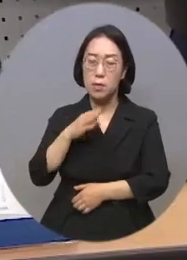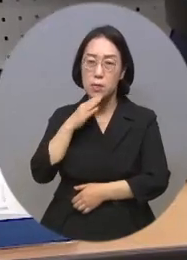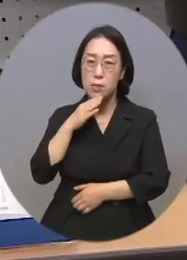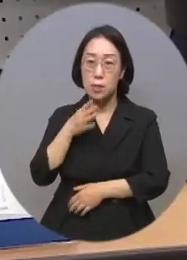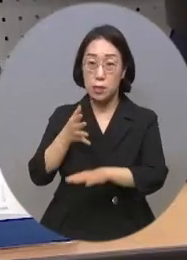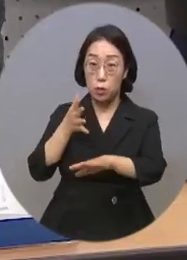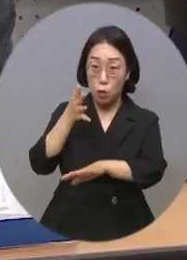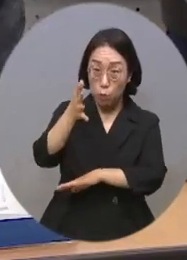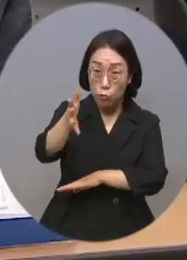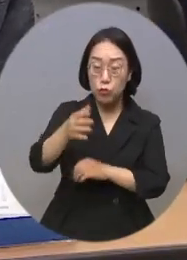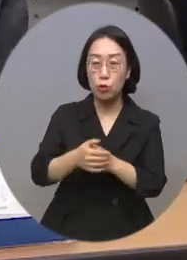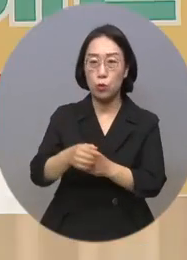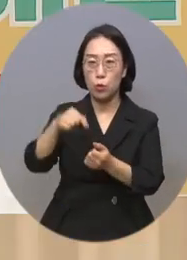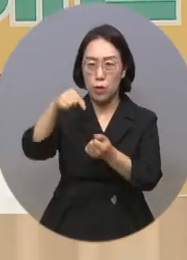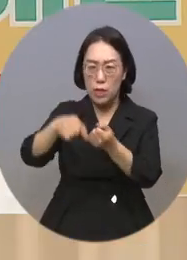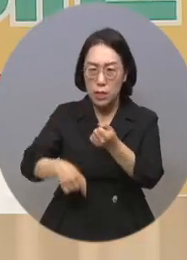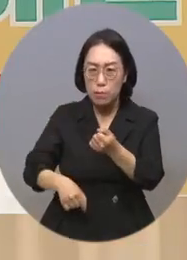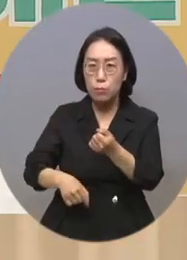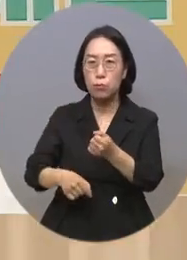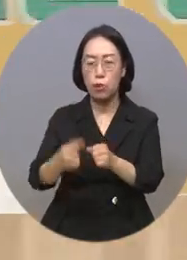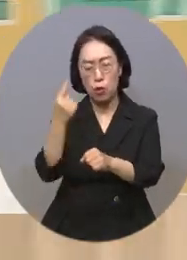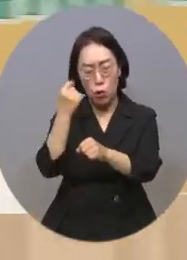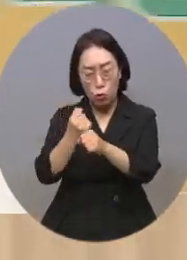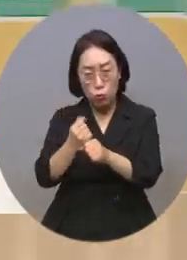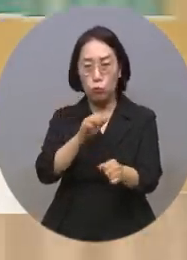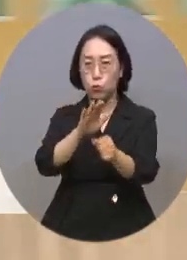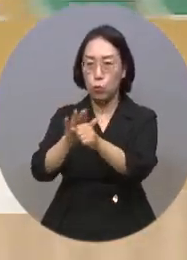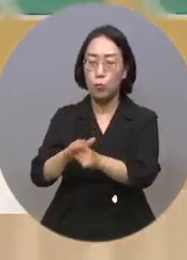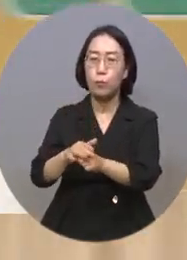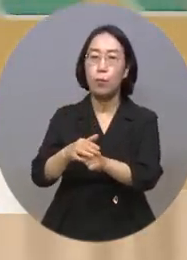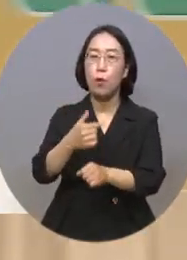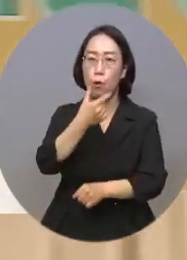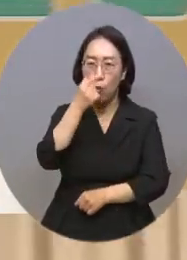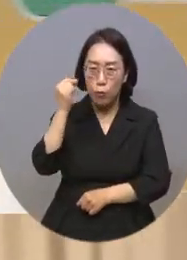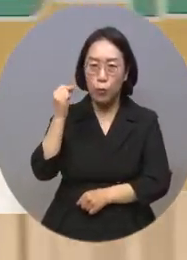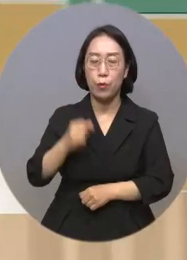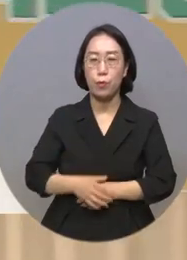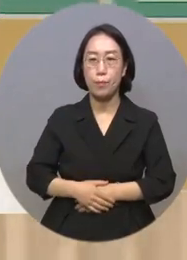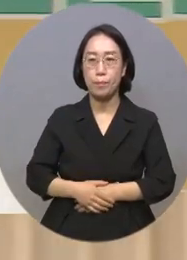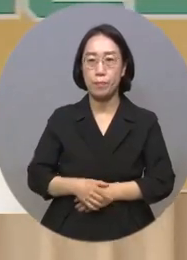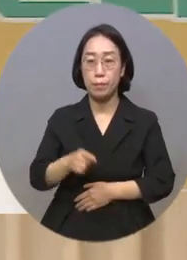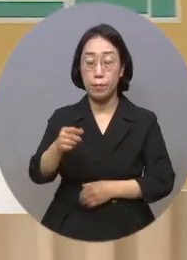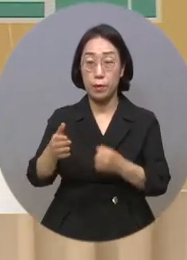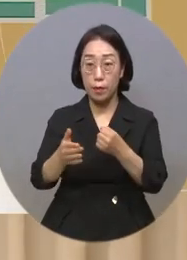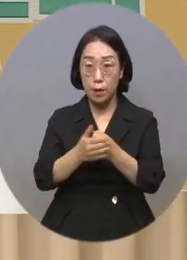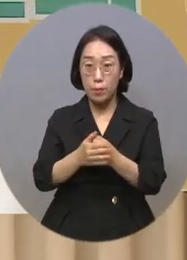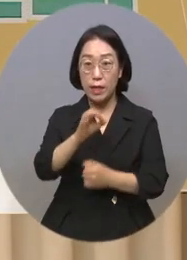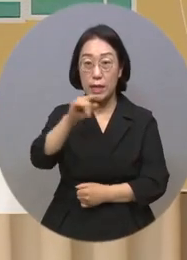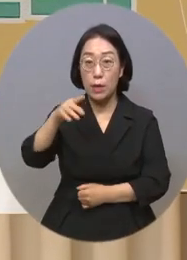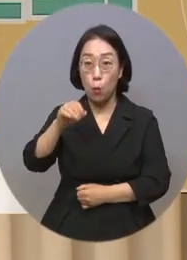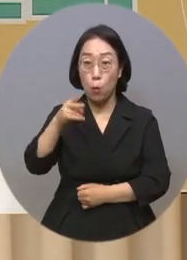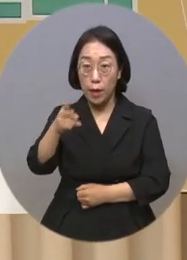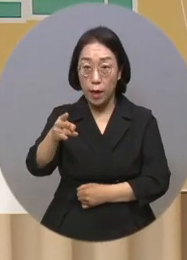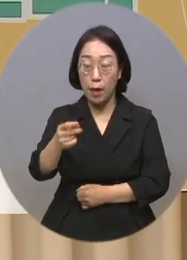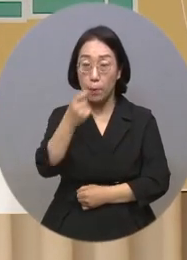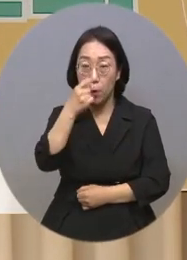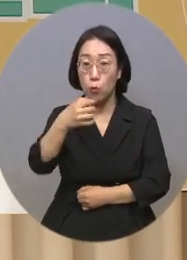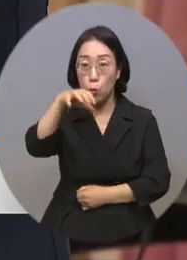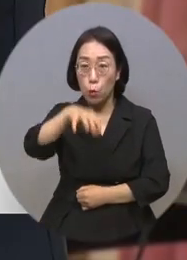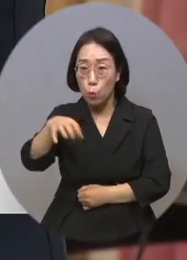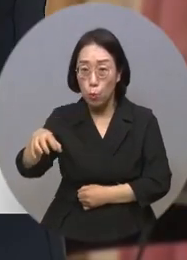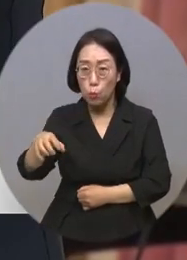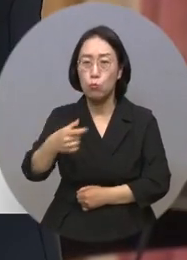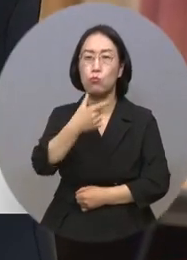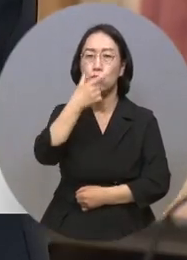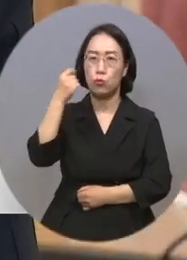전문적인 학습이나 진로에 대해 깊이 있는 도움을 받기 힘든 상황입니다. 또한 이공계 교육을 받을 수 있는 체계가